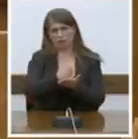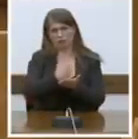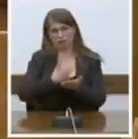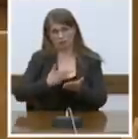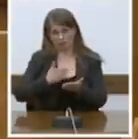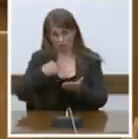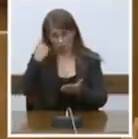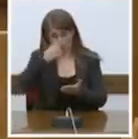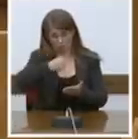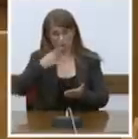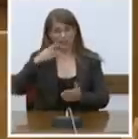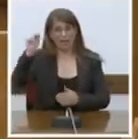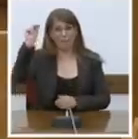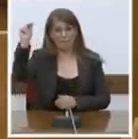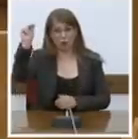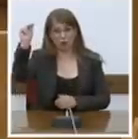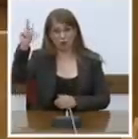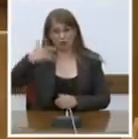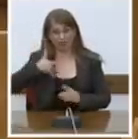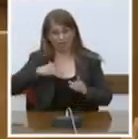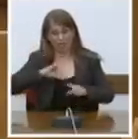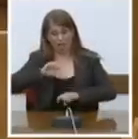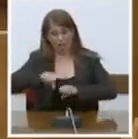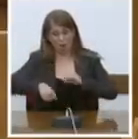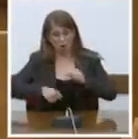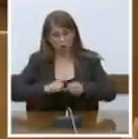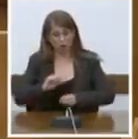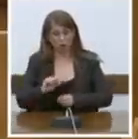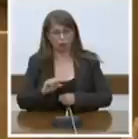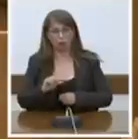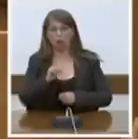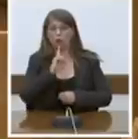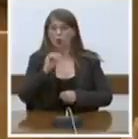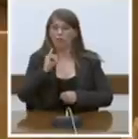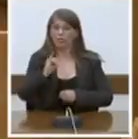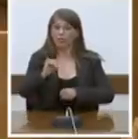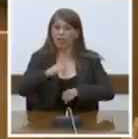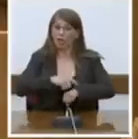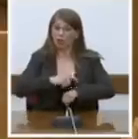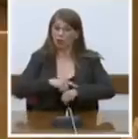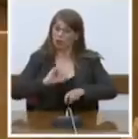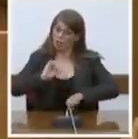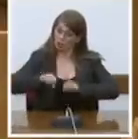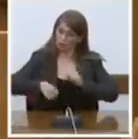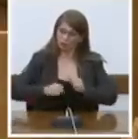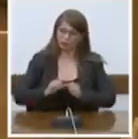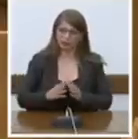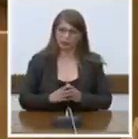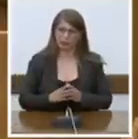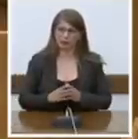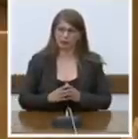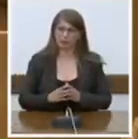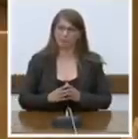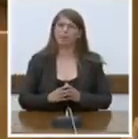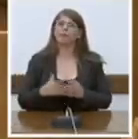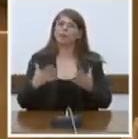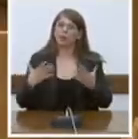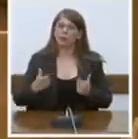υποσχέθηκα ότι θα αγωνιστώ όπως διαχρονικά αγωνίστηκα για να πάρουν τα